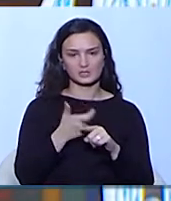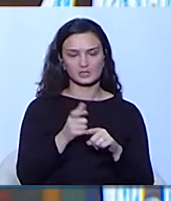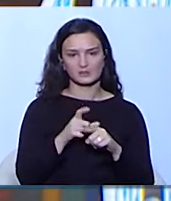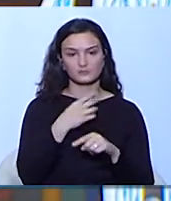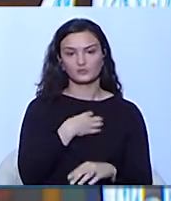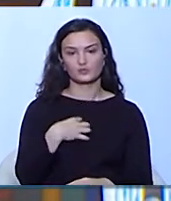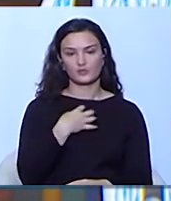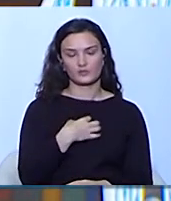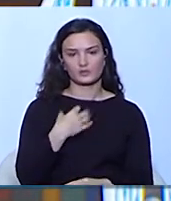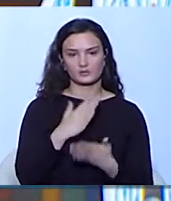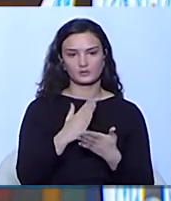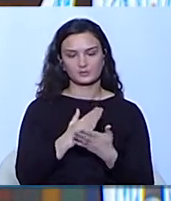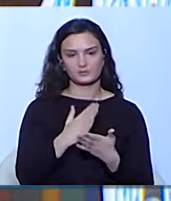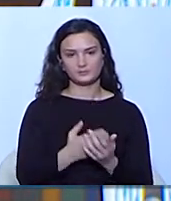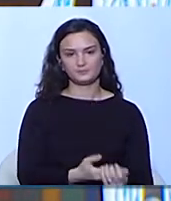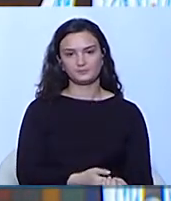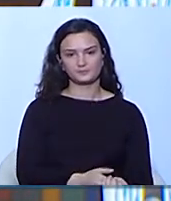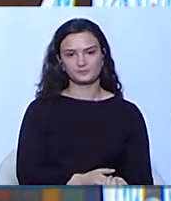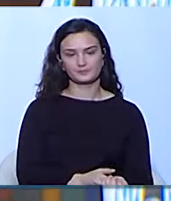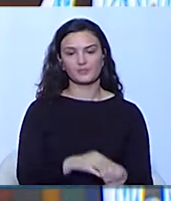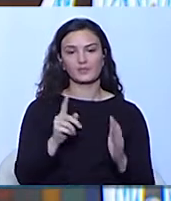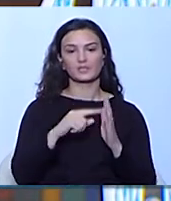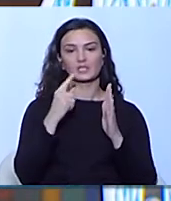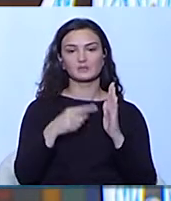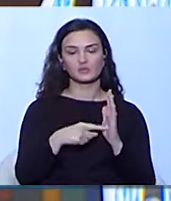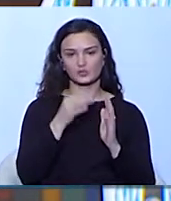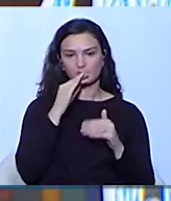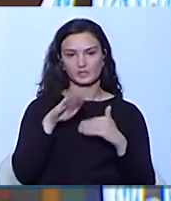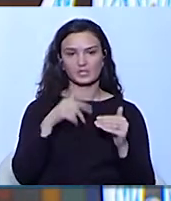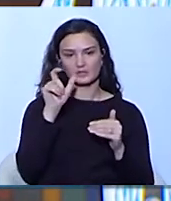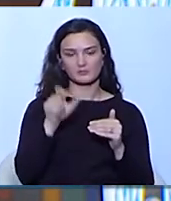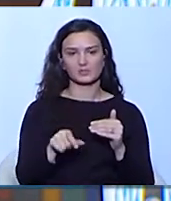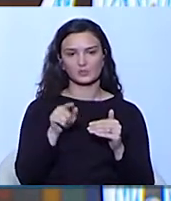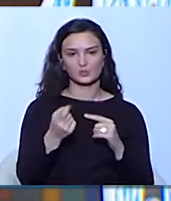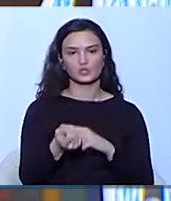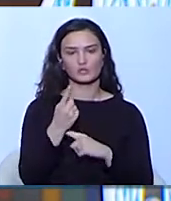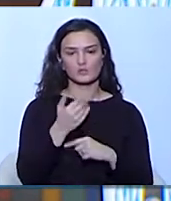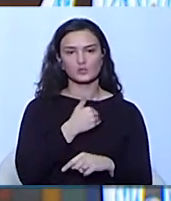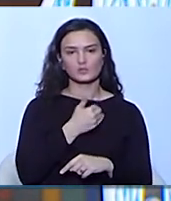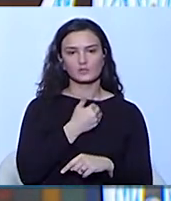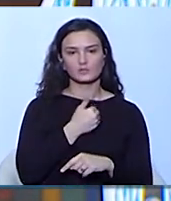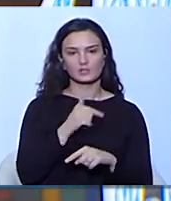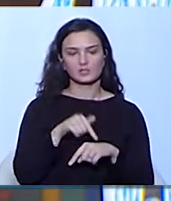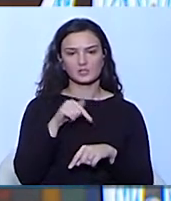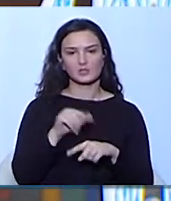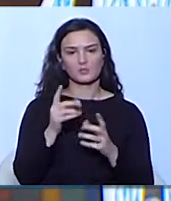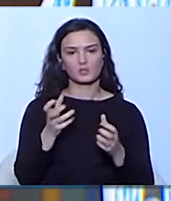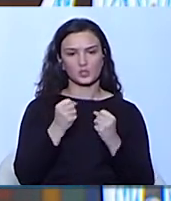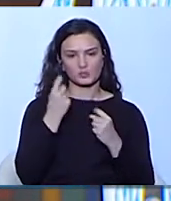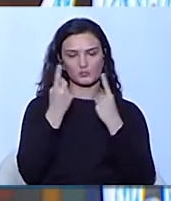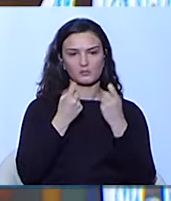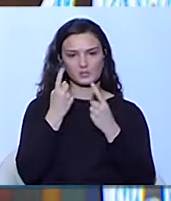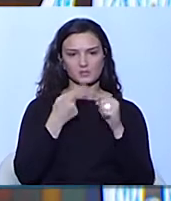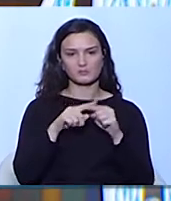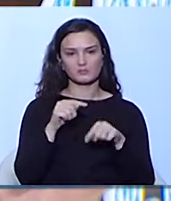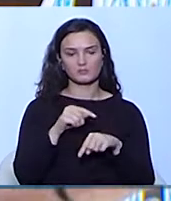ჩაუღრმავდეთ სიტუაციას. დიახ, კითხვის დასმის შემდეგ ადამიანს უჩნდება იმის სურვილი და განცდა, რომ იღოს ინფორმაცია.